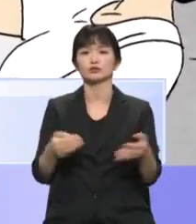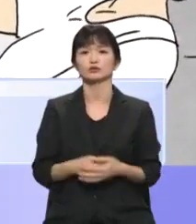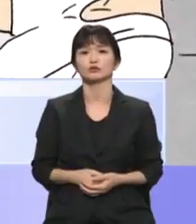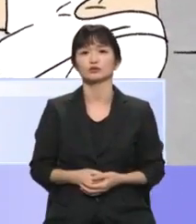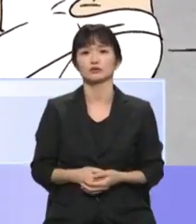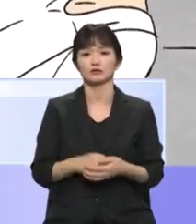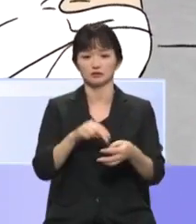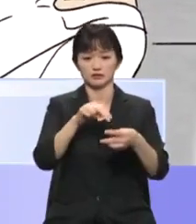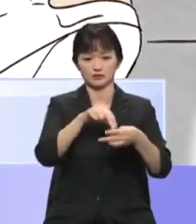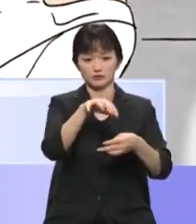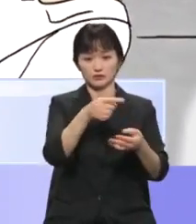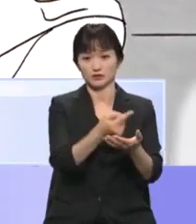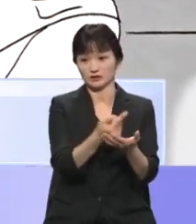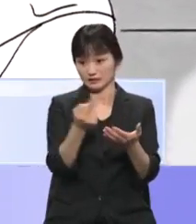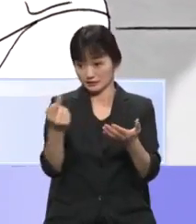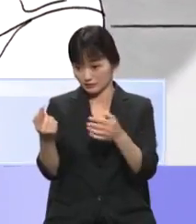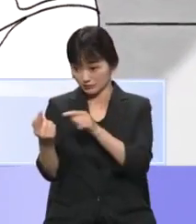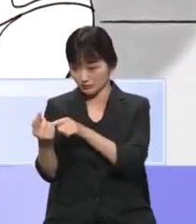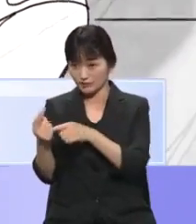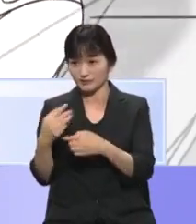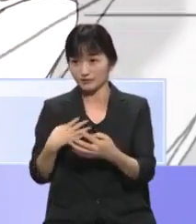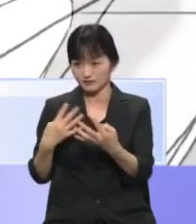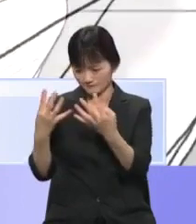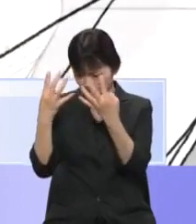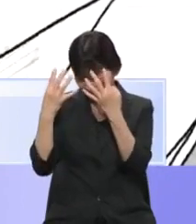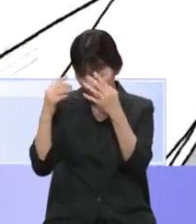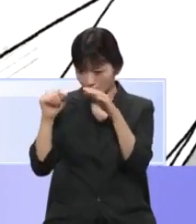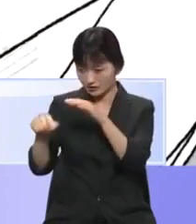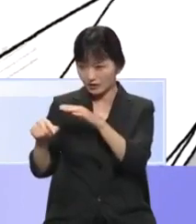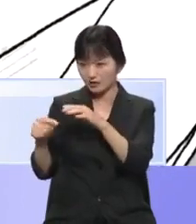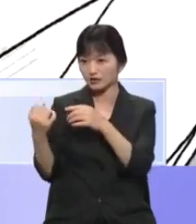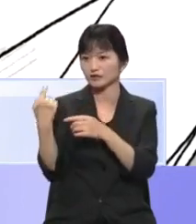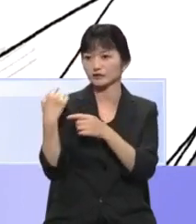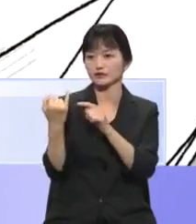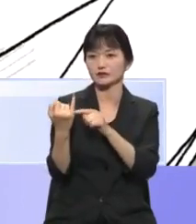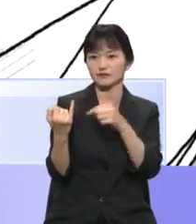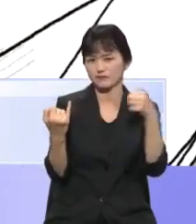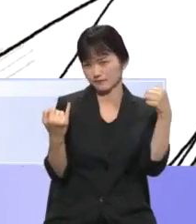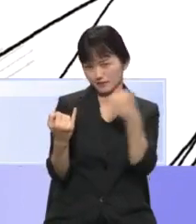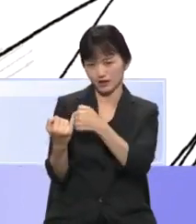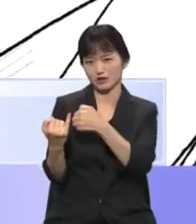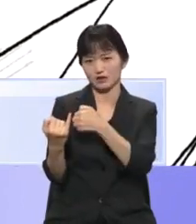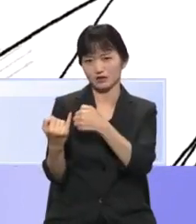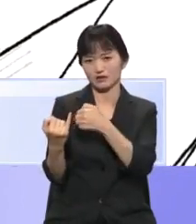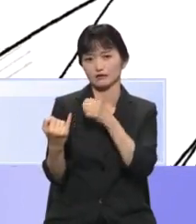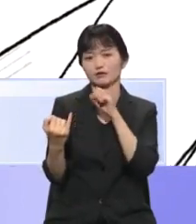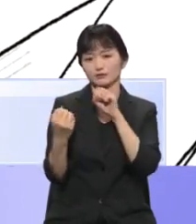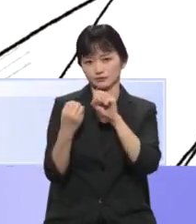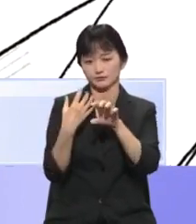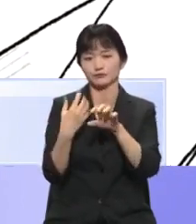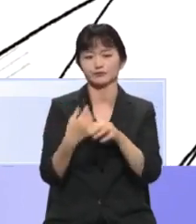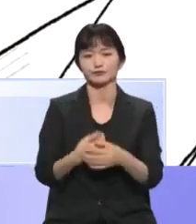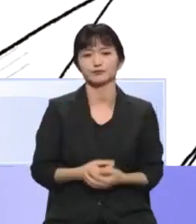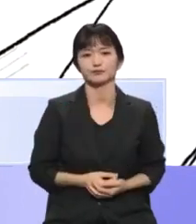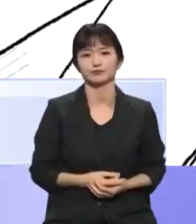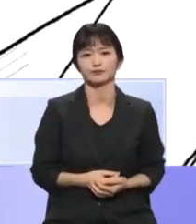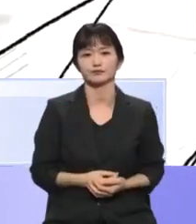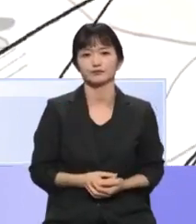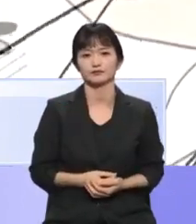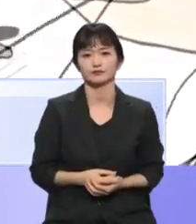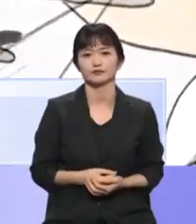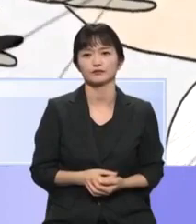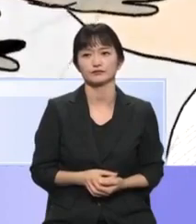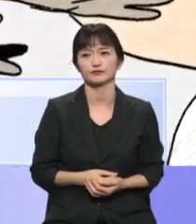차라리 교도소라도 가겠다라고 하면서 이런 범죄를 저질렀다고 지금 말을 하고 있는 상황입니다네 뭐 그런 사정은